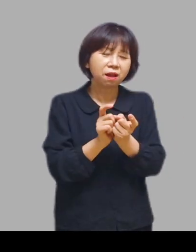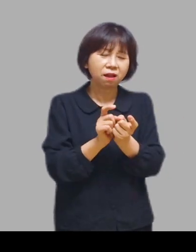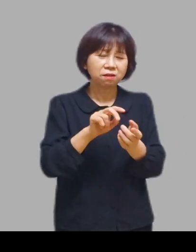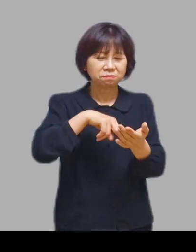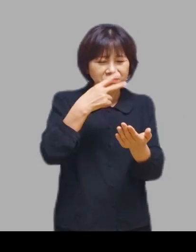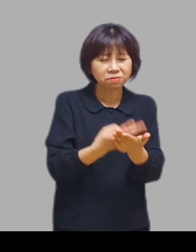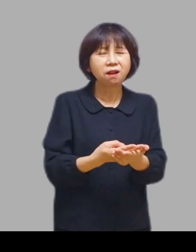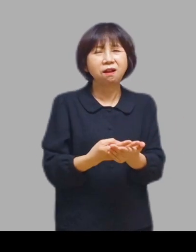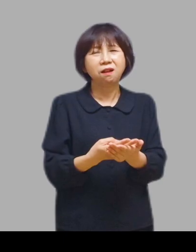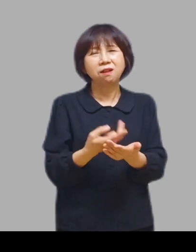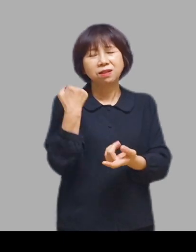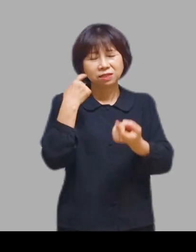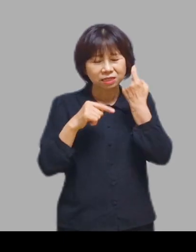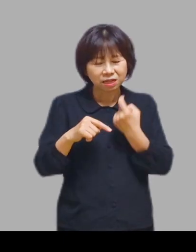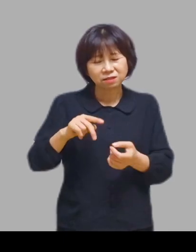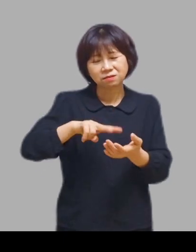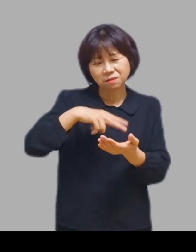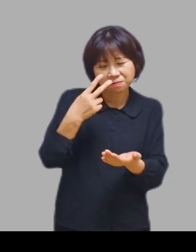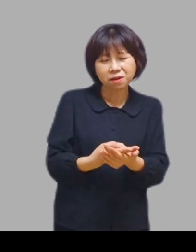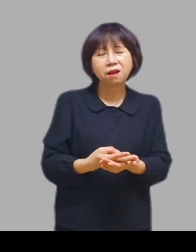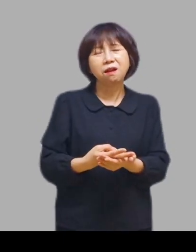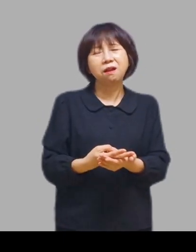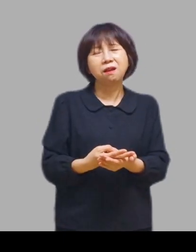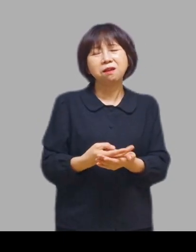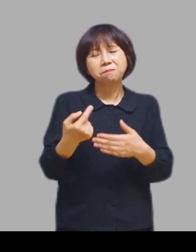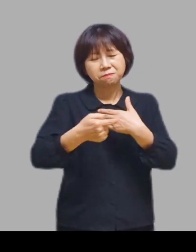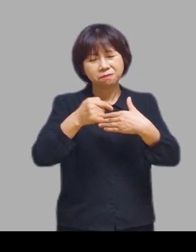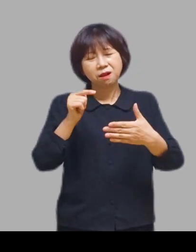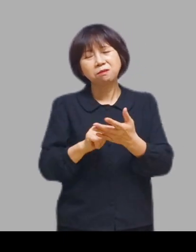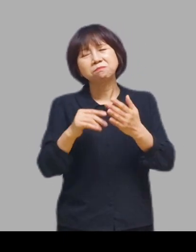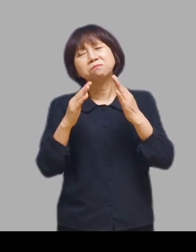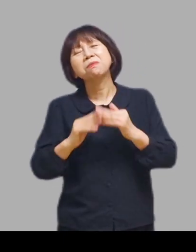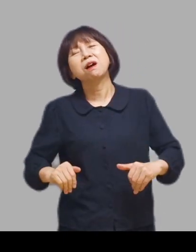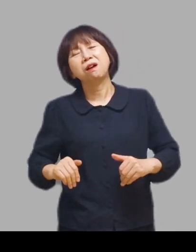때문에 지쳐요. 이 마음이 무너질 때가 있어요.